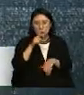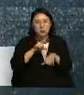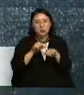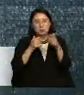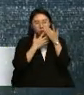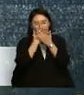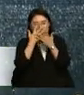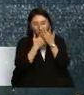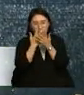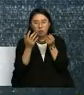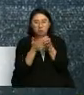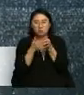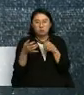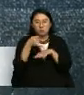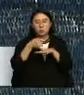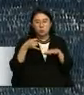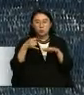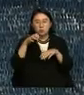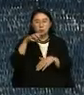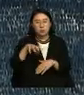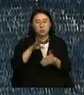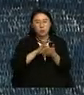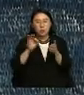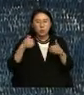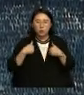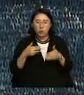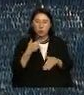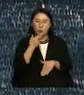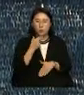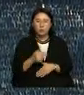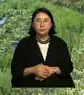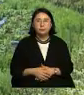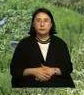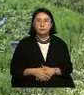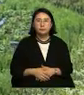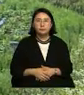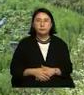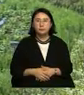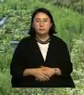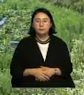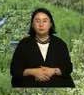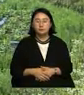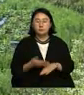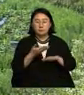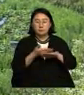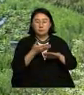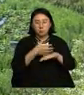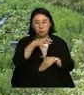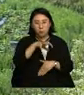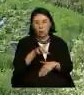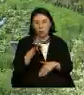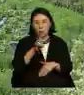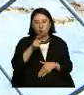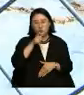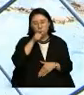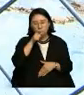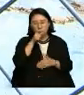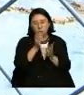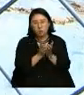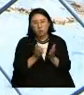시기가 불투명해 농장에서 사용할 필요가 없기 때문입니다. 또 다른 축산 농가에서는